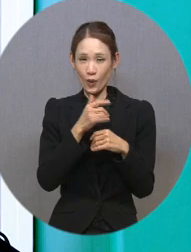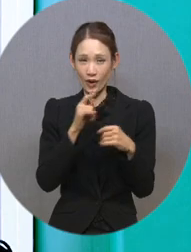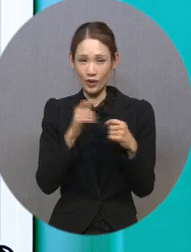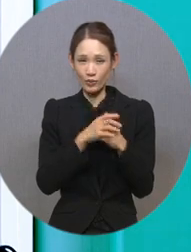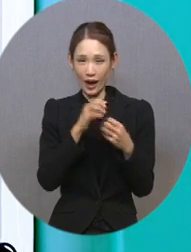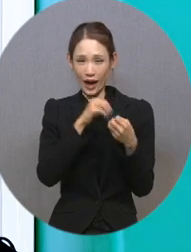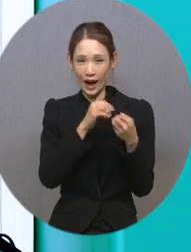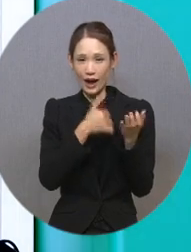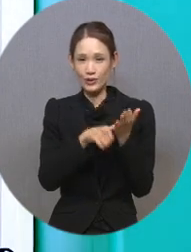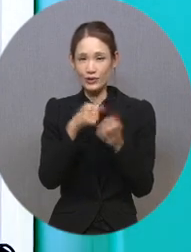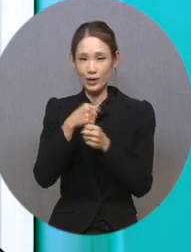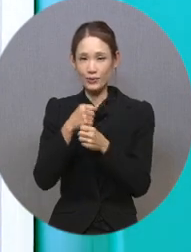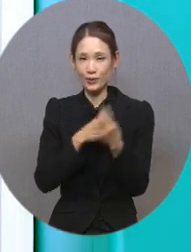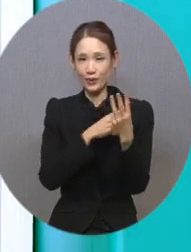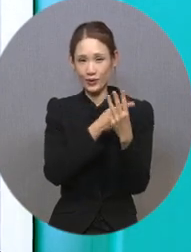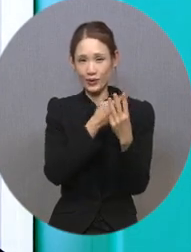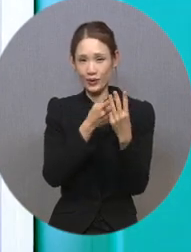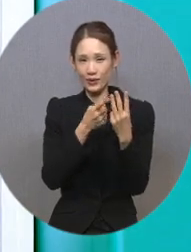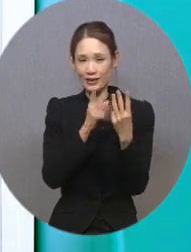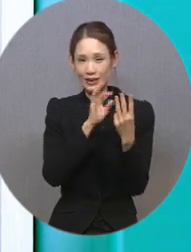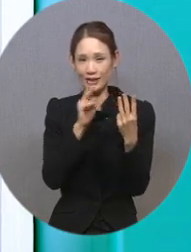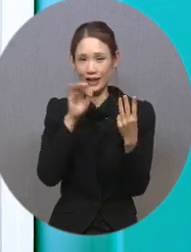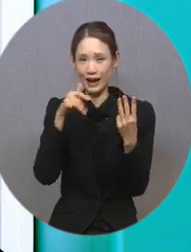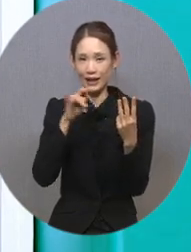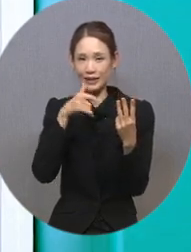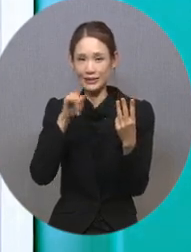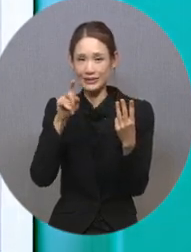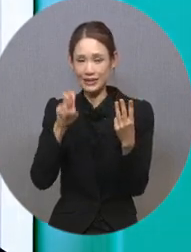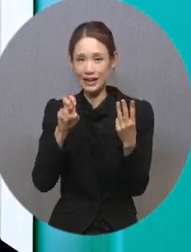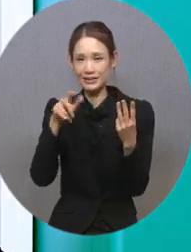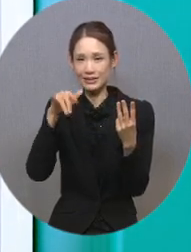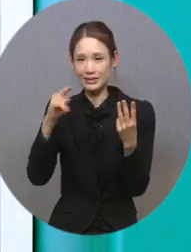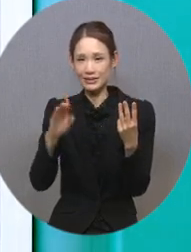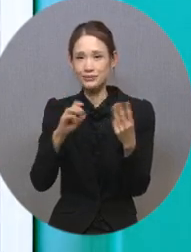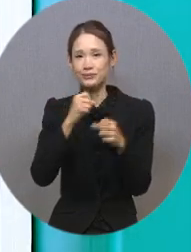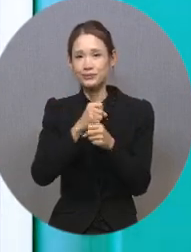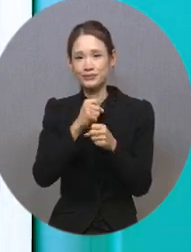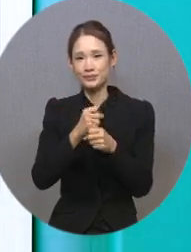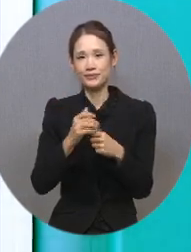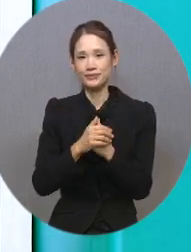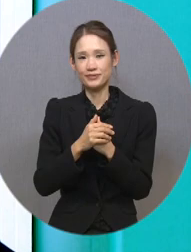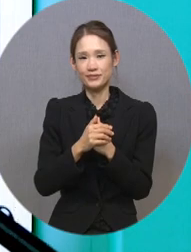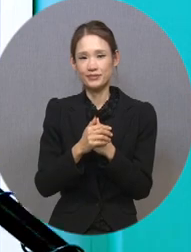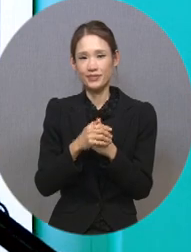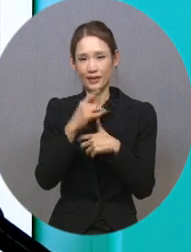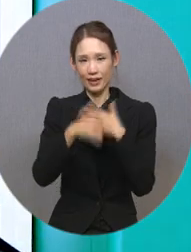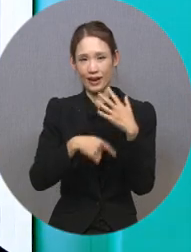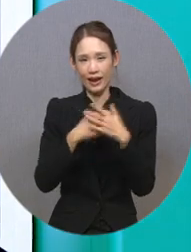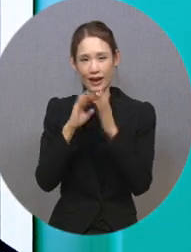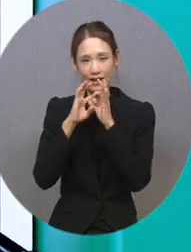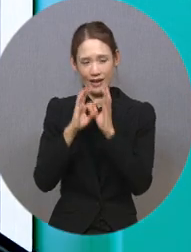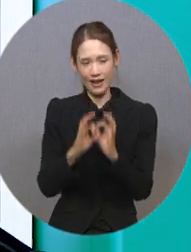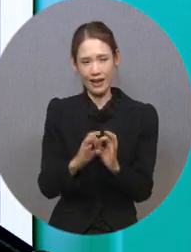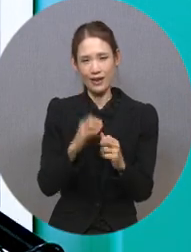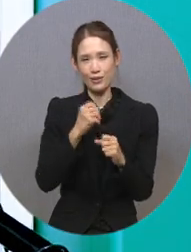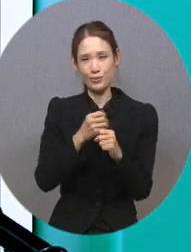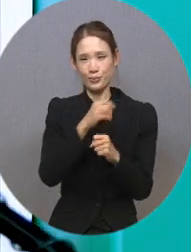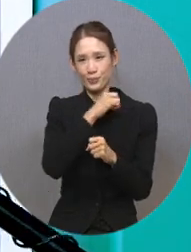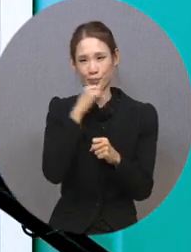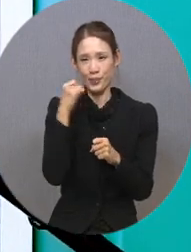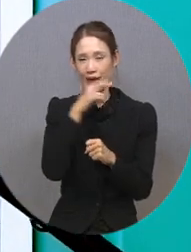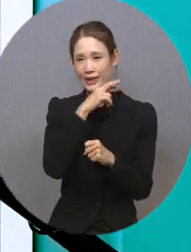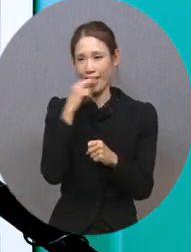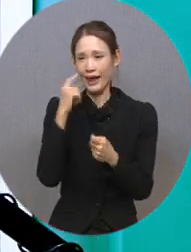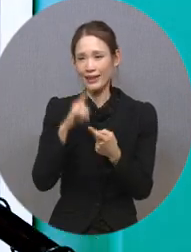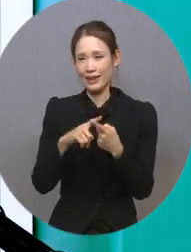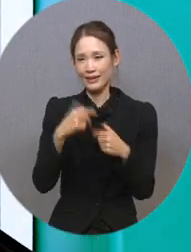가공 제품 세 가지, 무화과 양갱, 무화과 잼, 무화과 즙을 생산해서 44철 무화과의 맛과 향을 즐기실